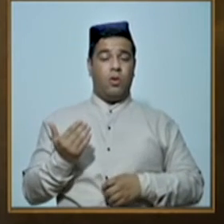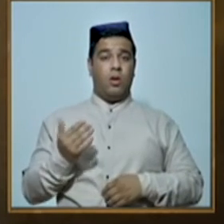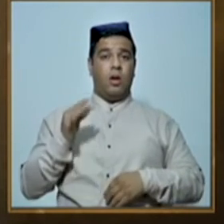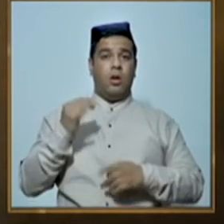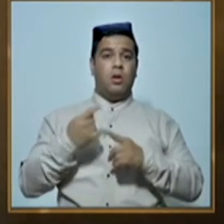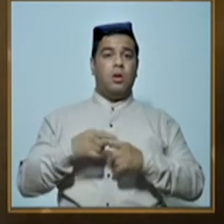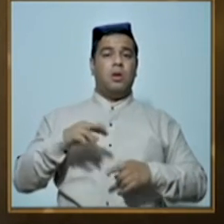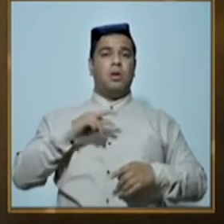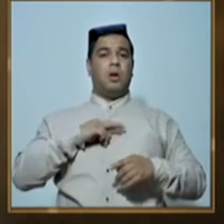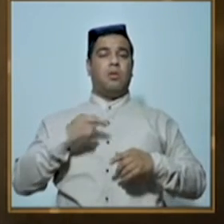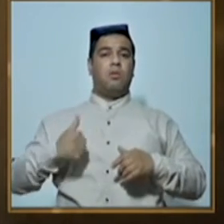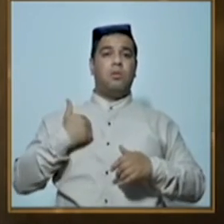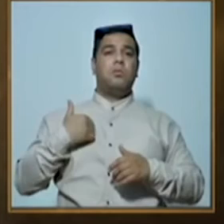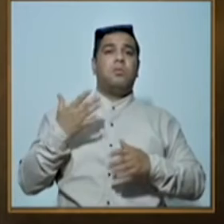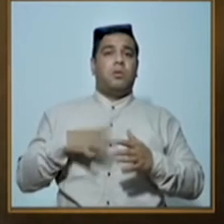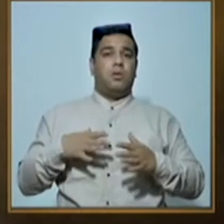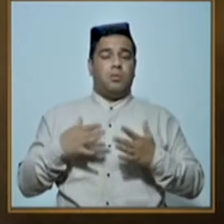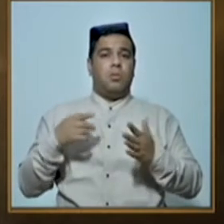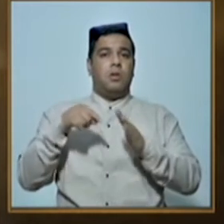U manmanlik qilayotgan sifati nima?